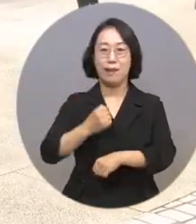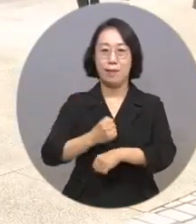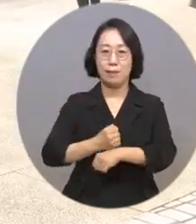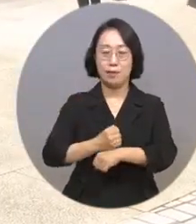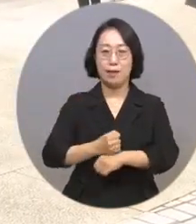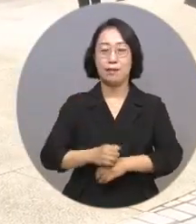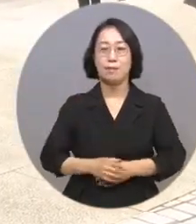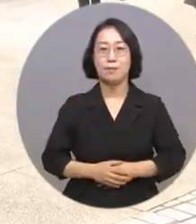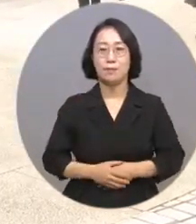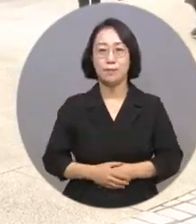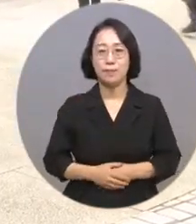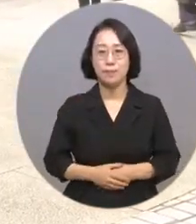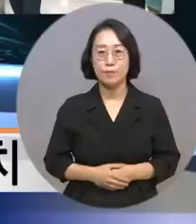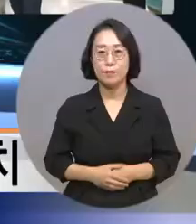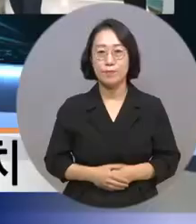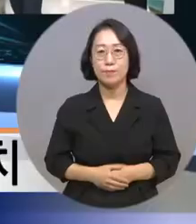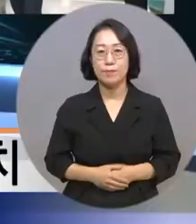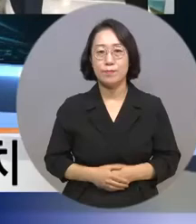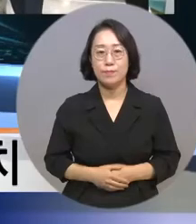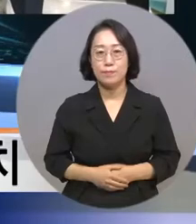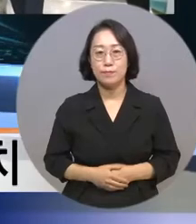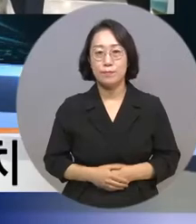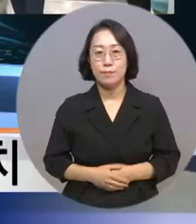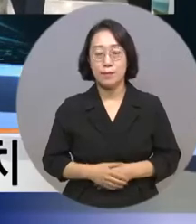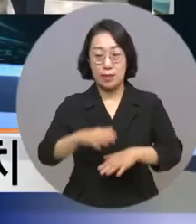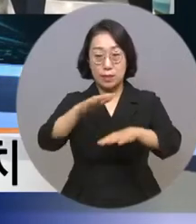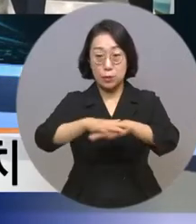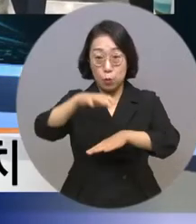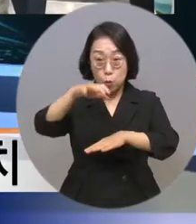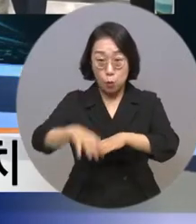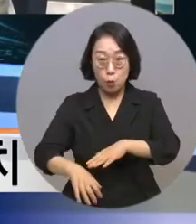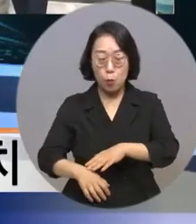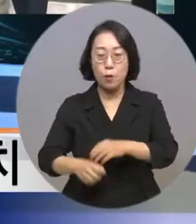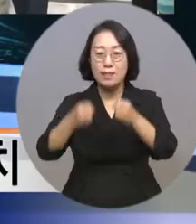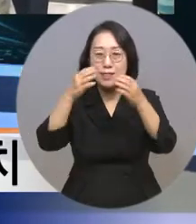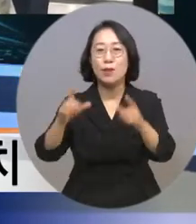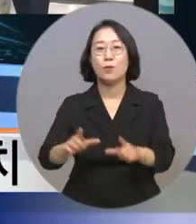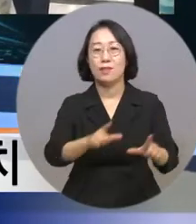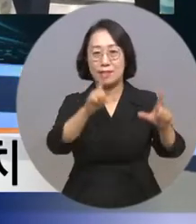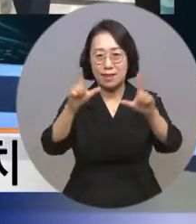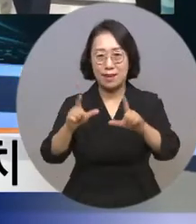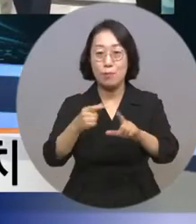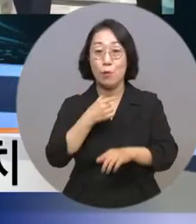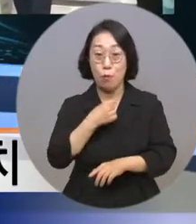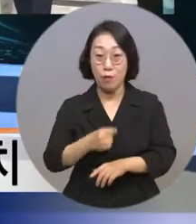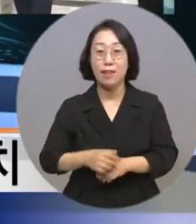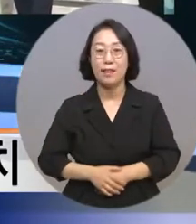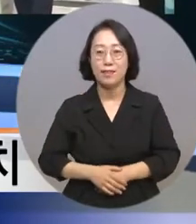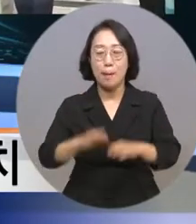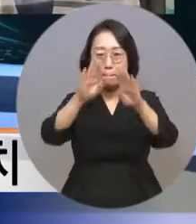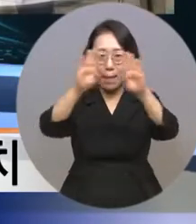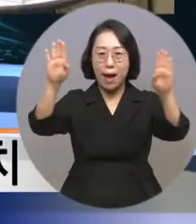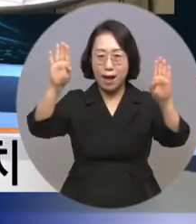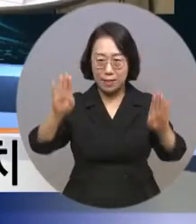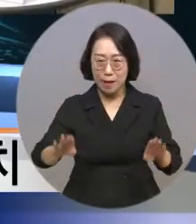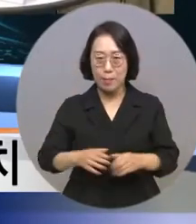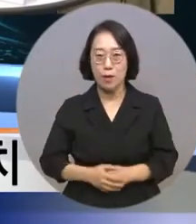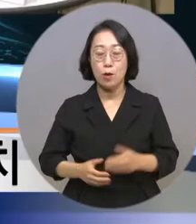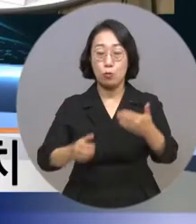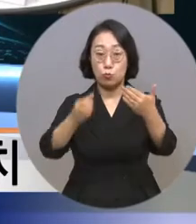전북방송 장유진입니다. 농촌에서 제2의 삶을 꿈꾸는 사람들을 위한 박람회